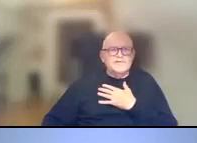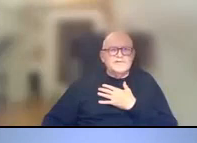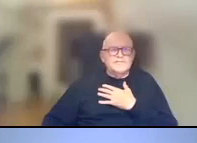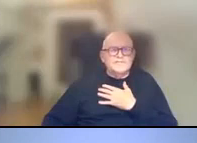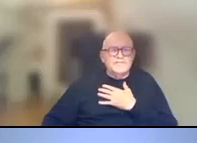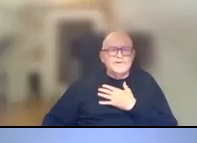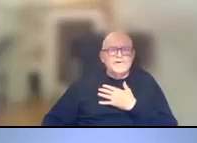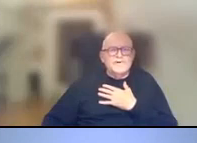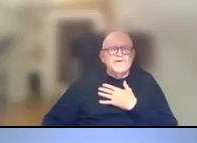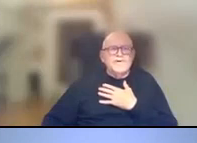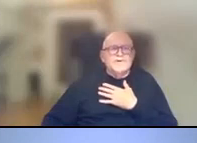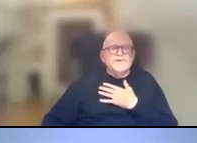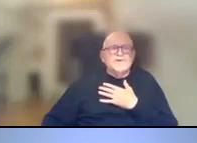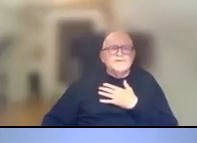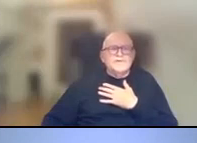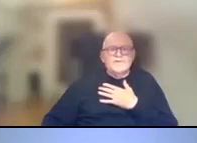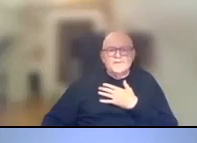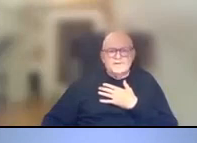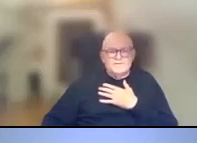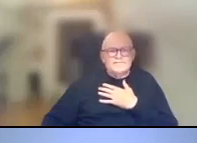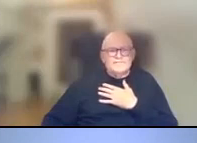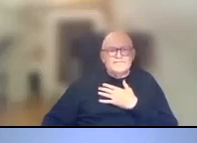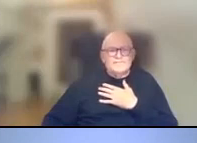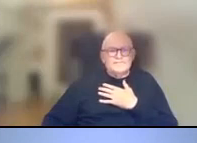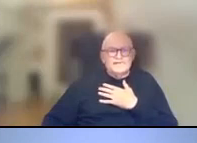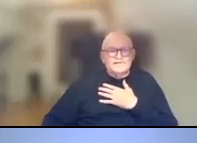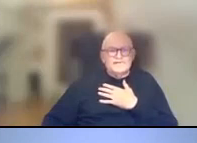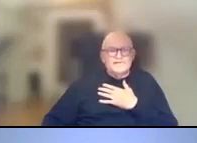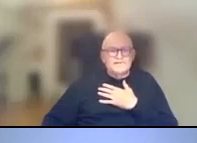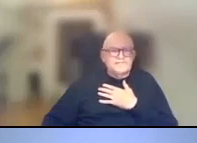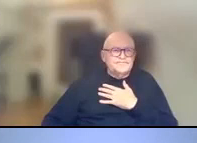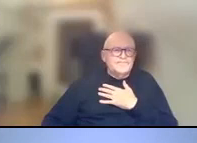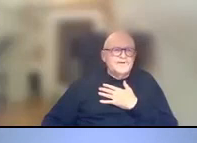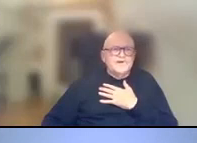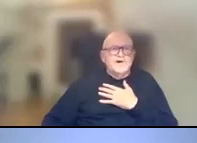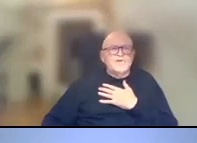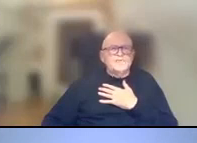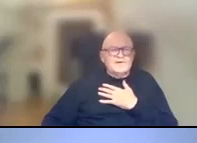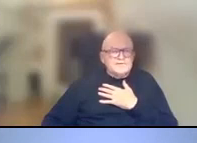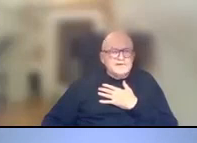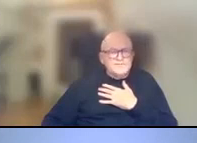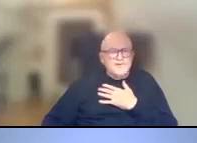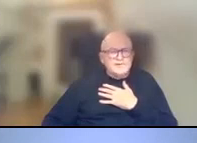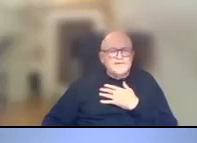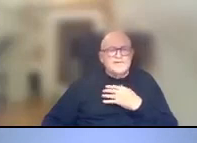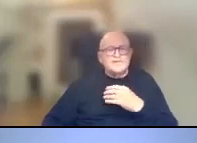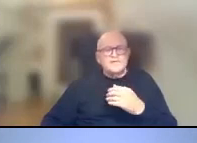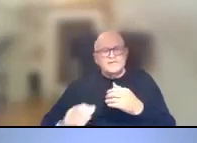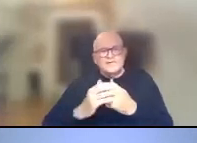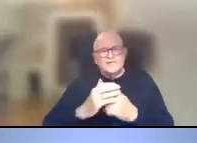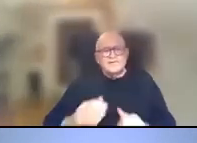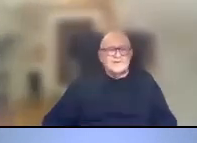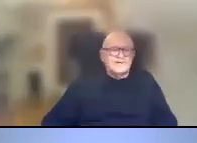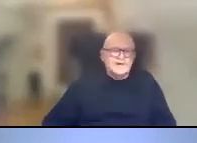in Saarbrücken. In München, sehen Sie hier, laufen derzeit